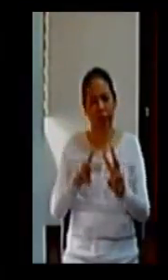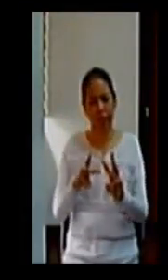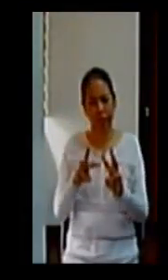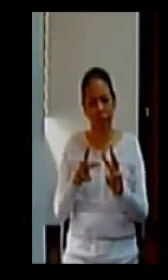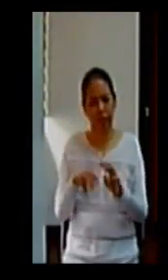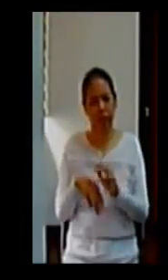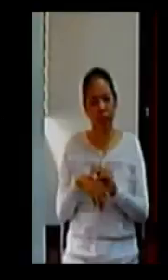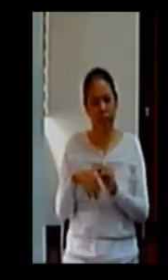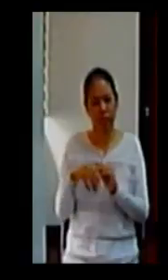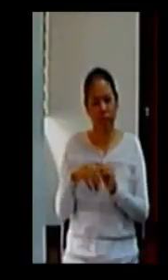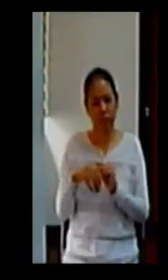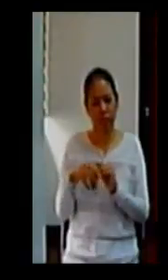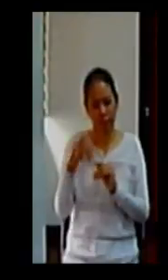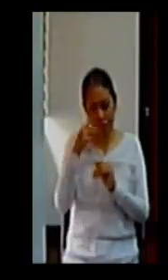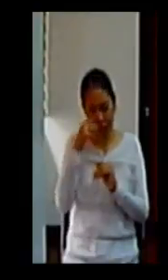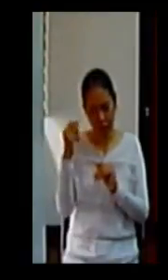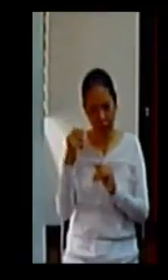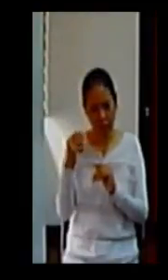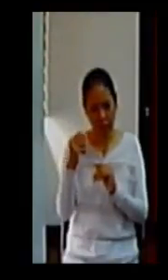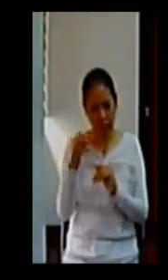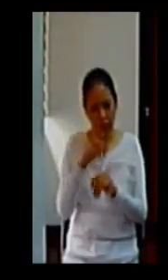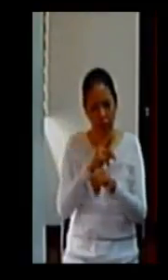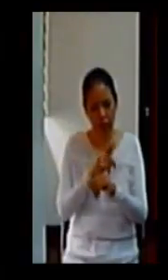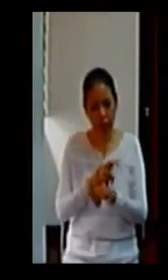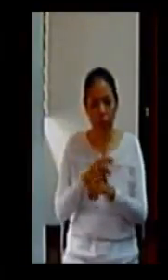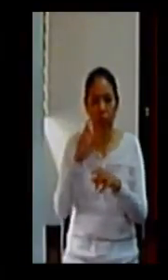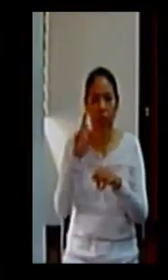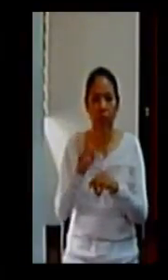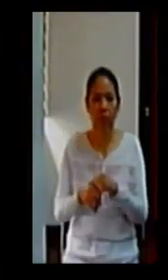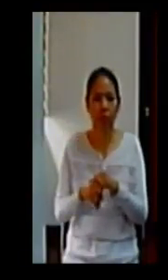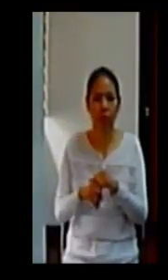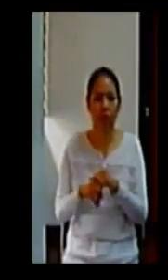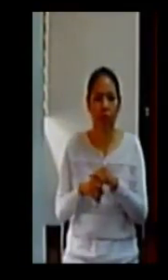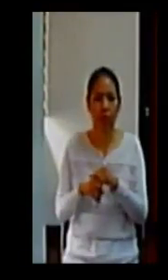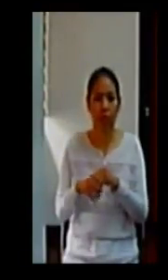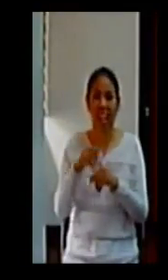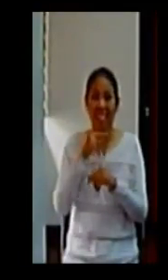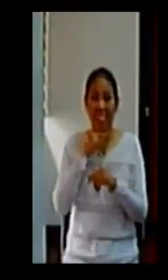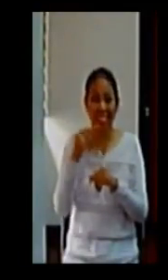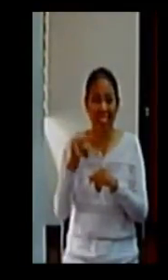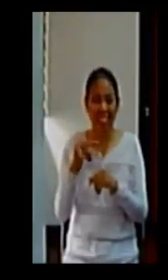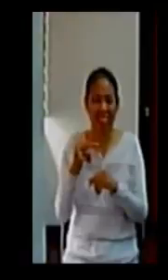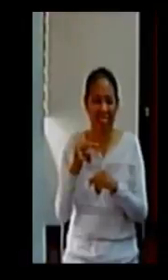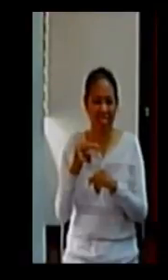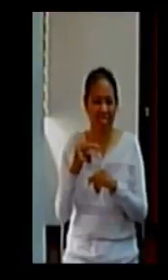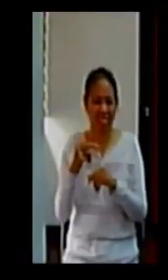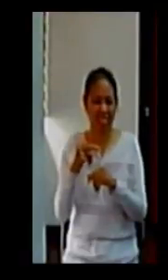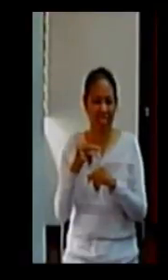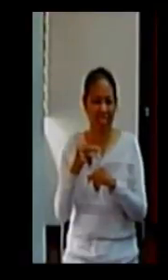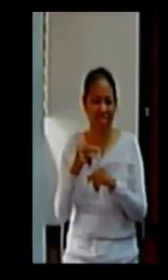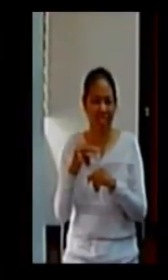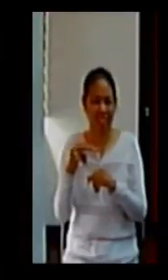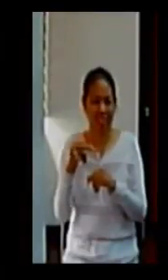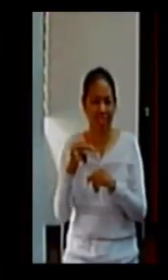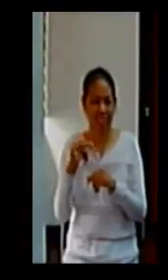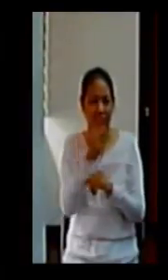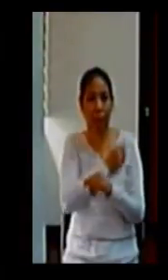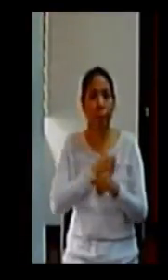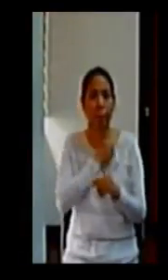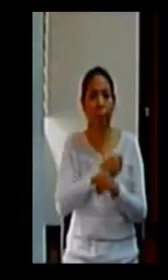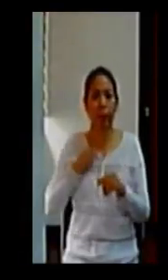ka maligo ng isang buwan. Pero syempre sa ngayon po kasi mainit na po yung weather, hindi po